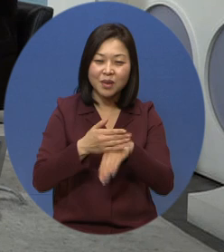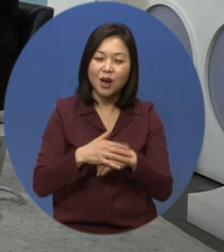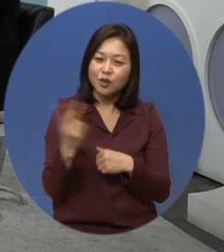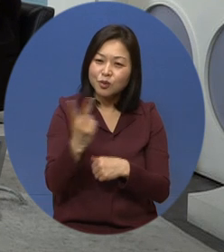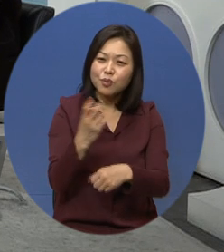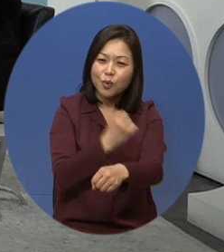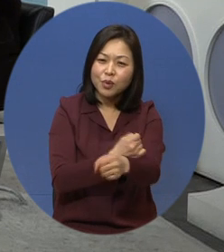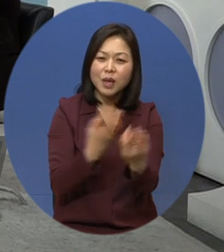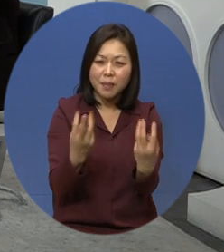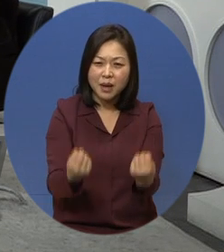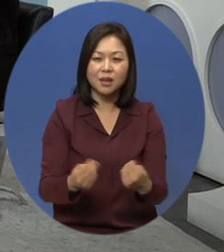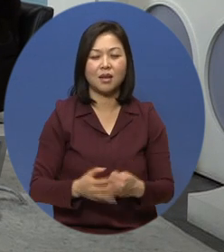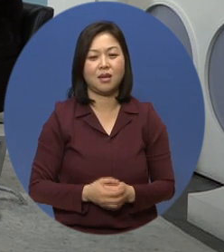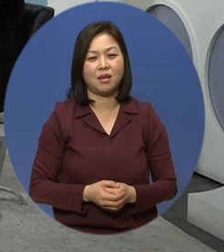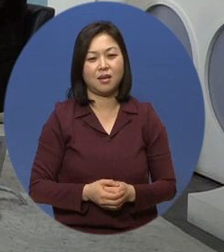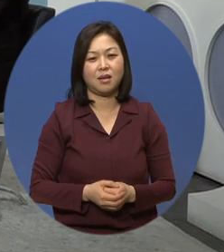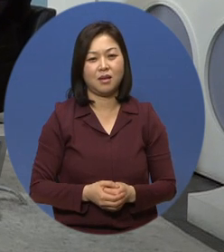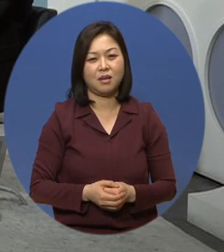고생많으셨습니다